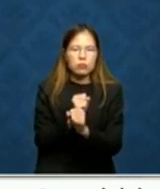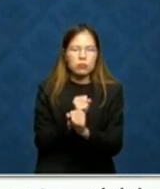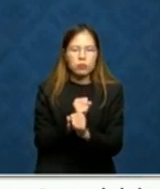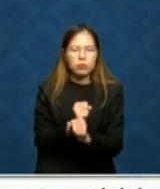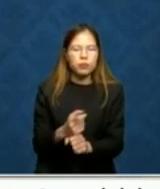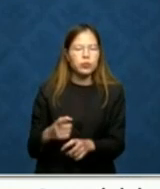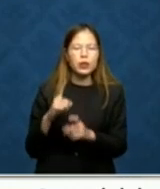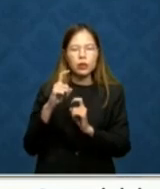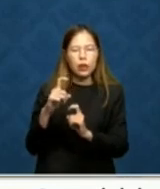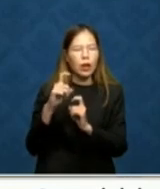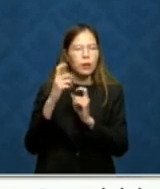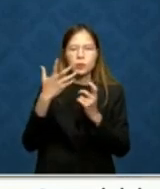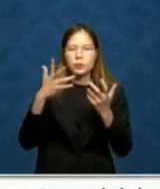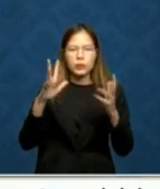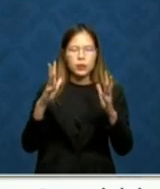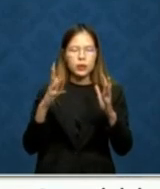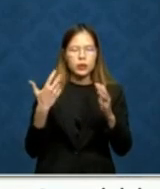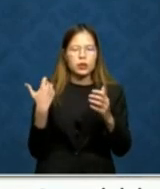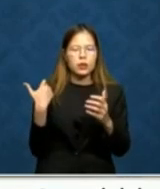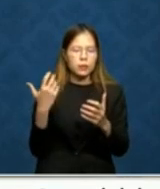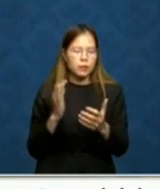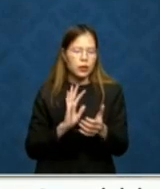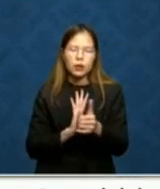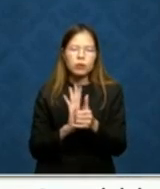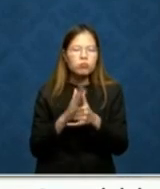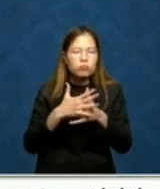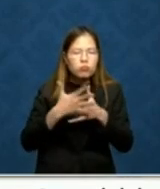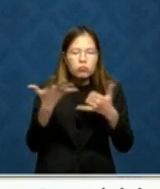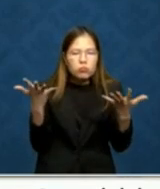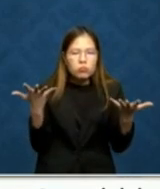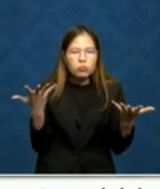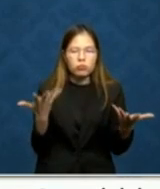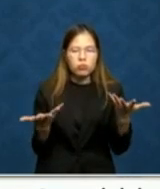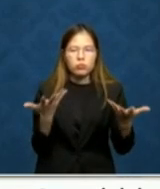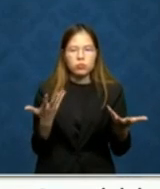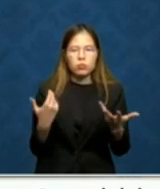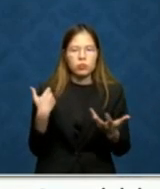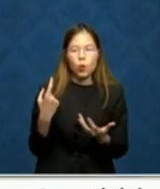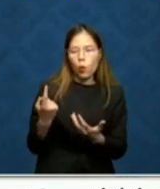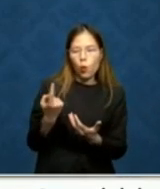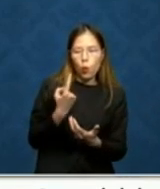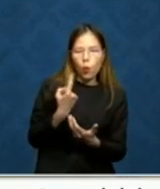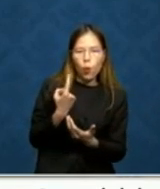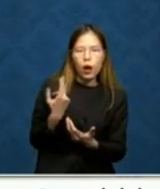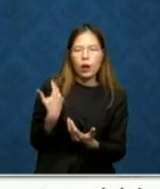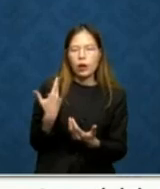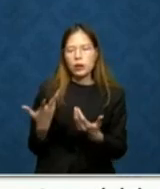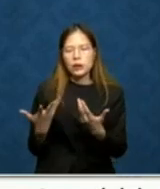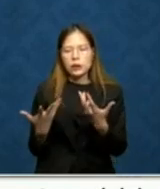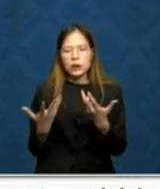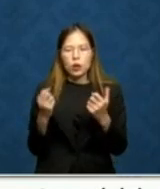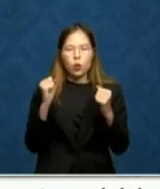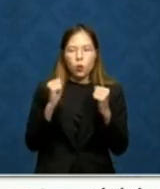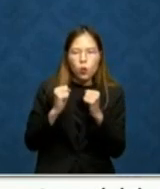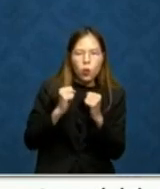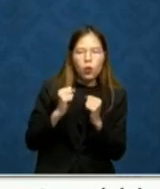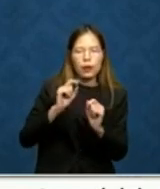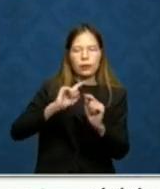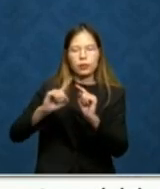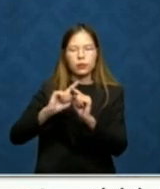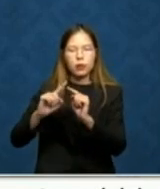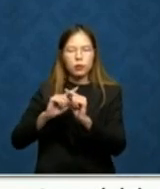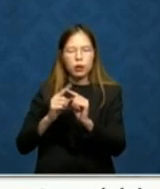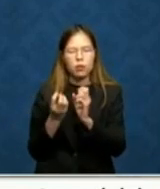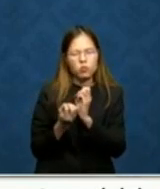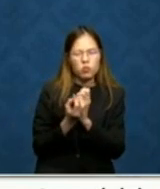แก่ร่างกายไม่สัมผัสเนื้อตัวแต่การคุกคามข่มขู่ทำให้ผู้เสียหายเกิดความหวาดกลัวเดือด